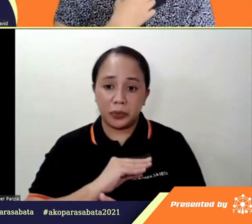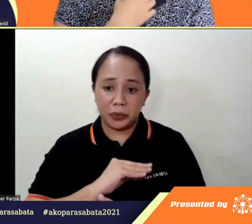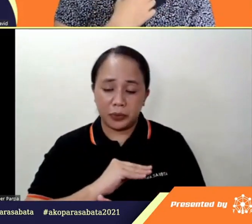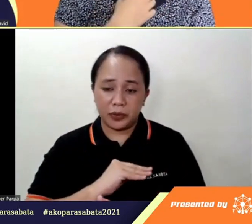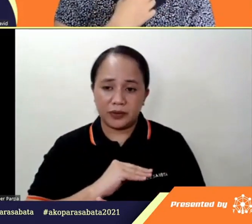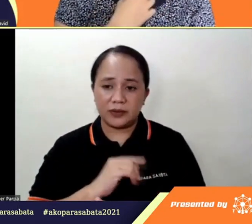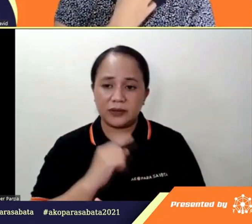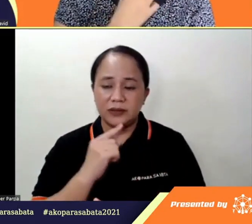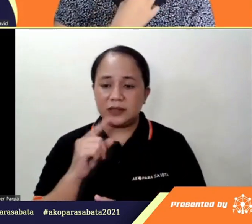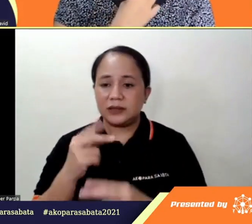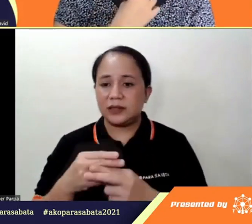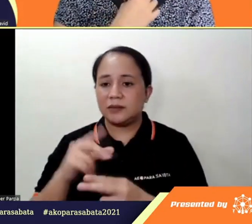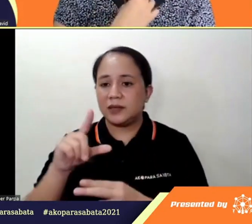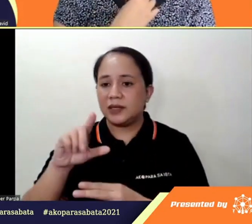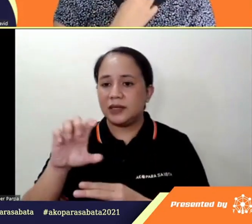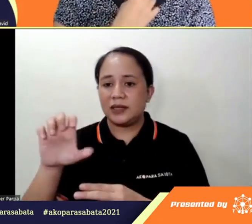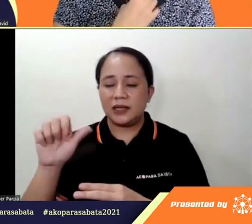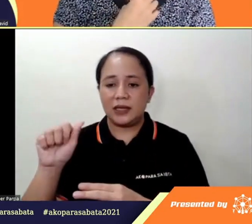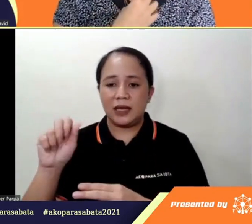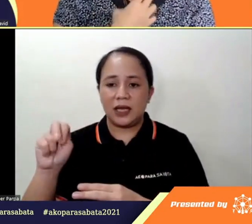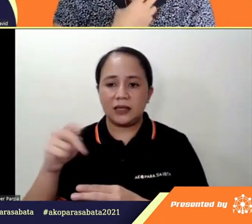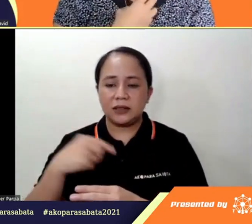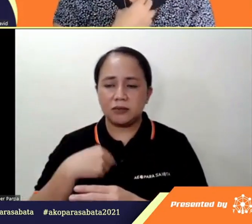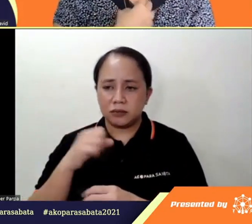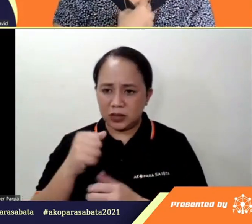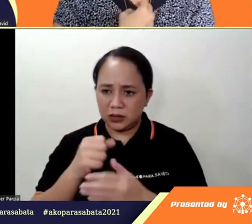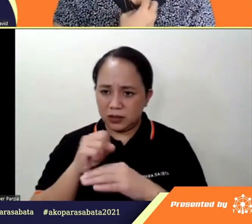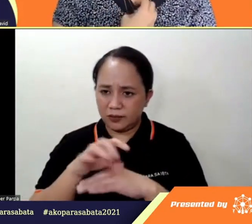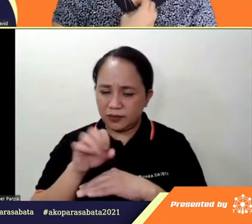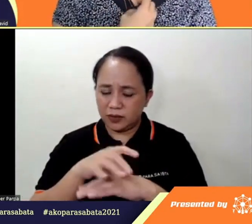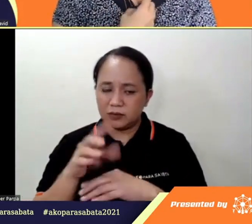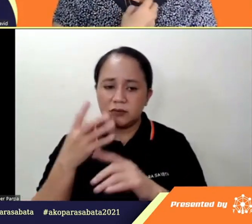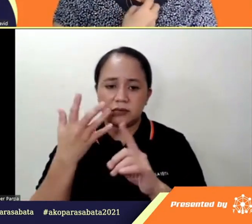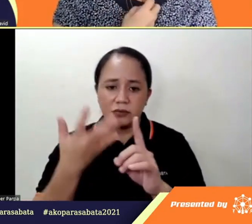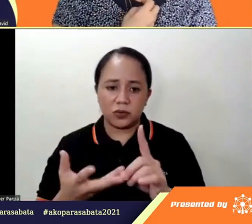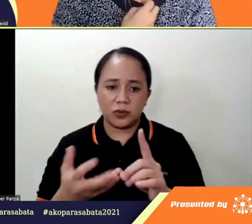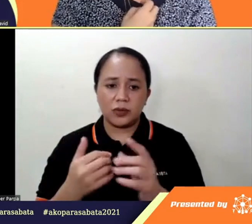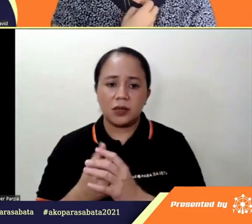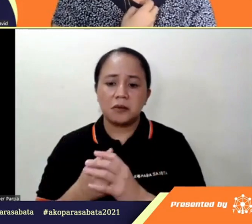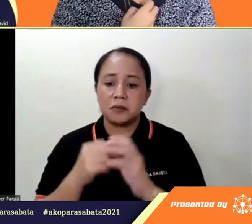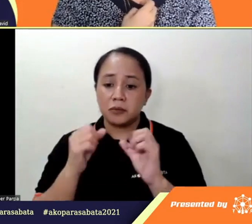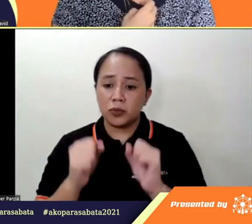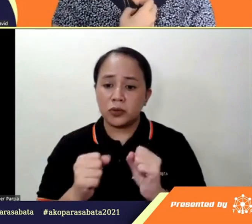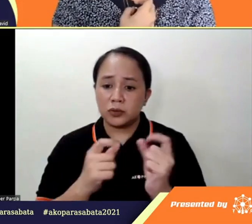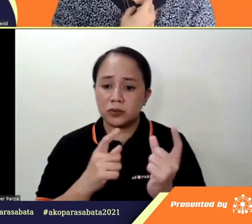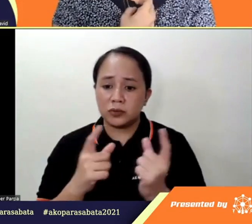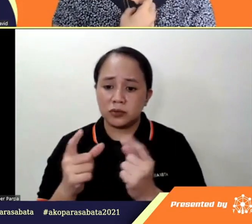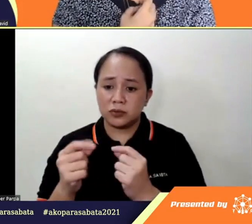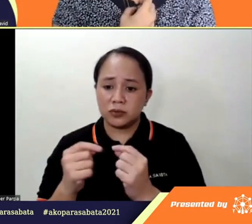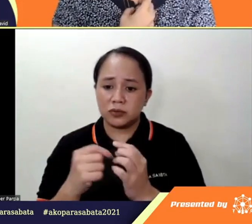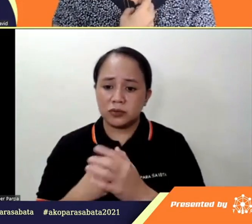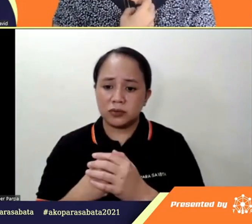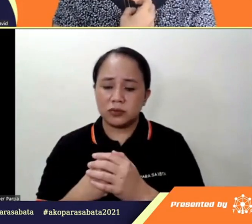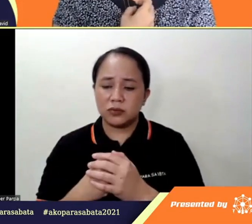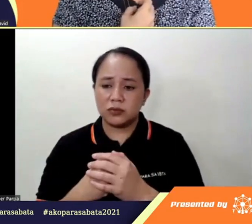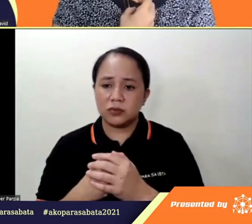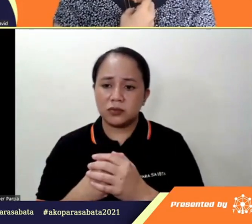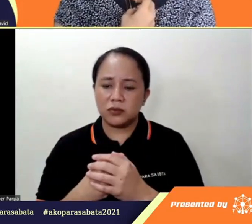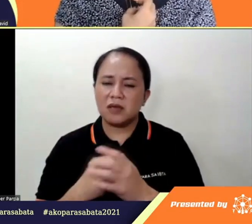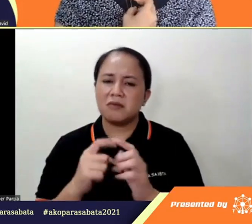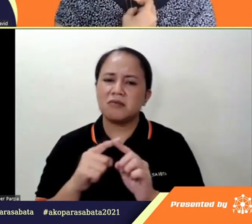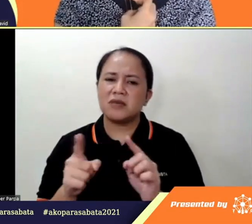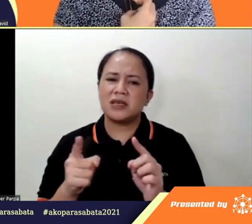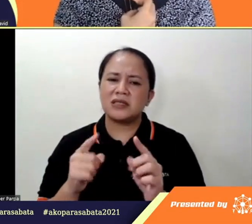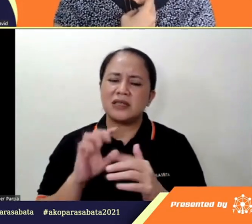ni Leanne Rose Aragon. Sabi niya, any advice for someone na nagagawa naman niya yung kailangan niyang gawin, pero at the end of